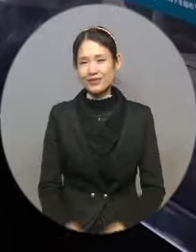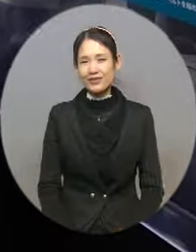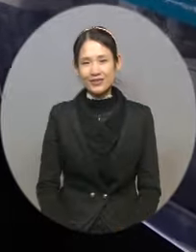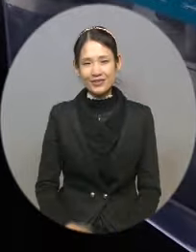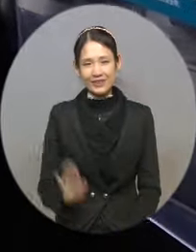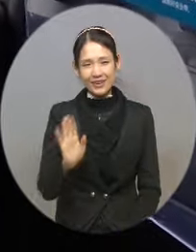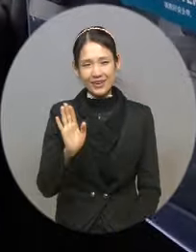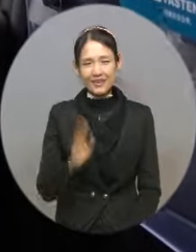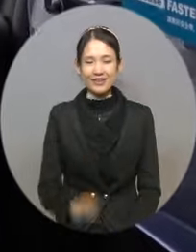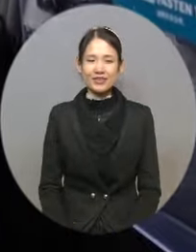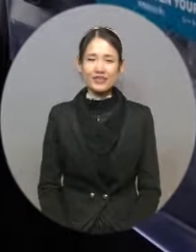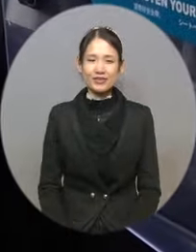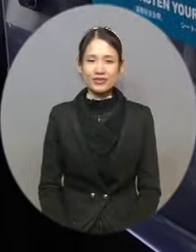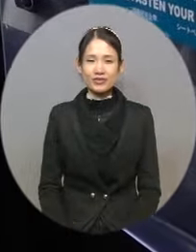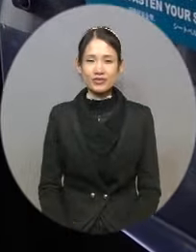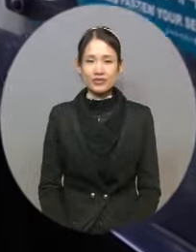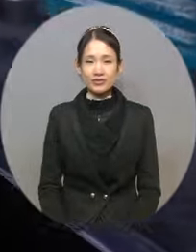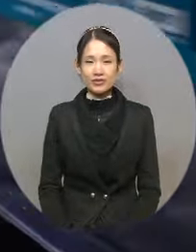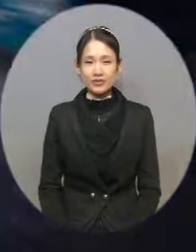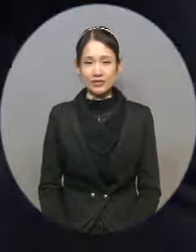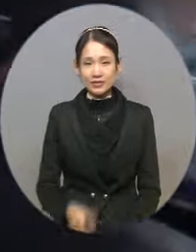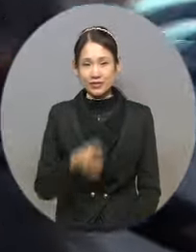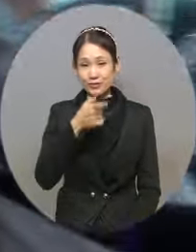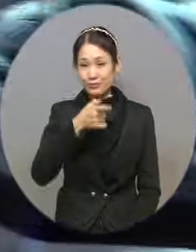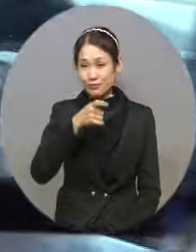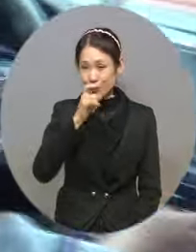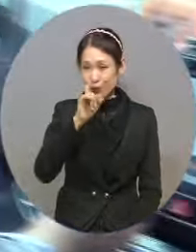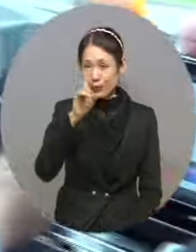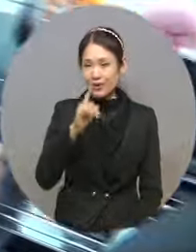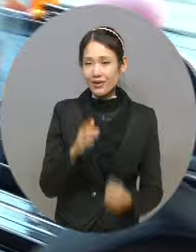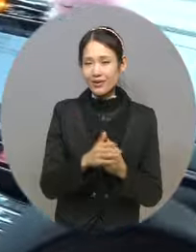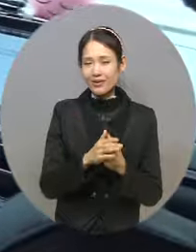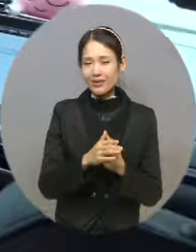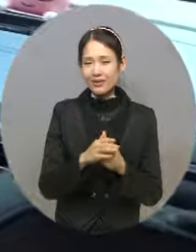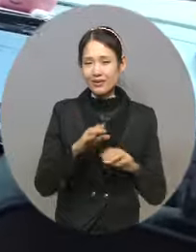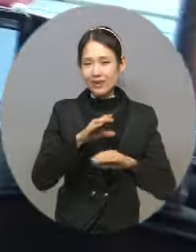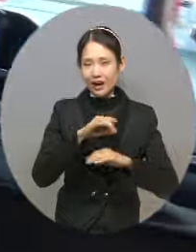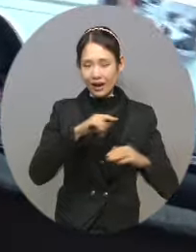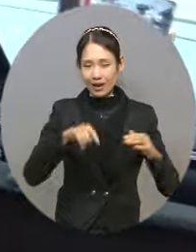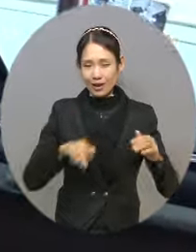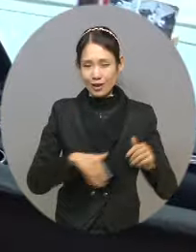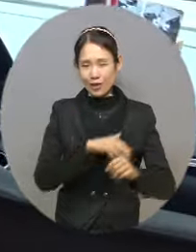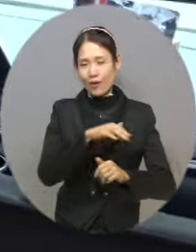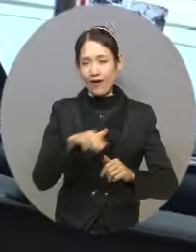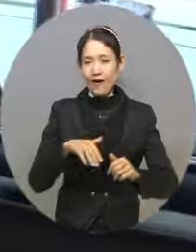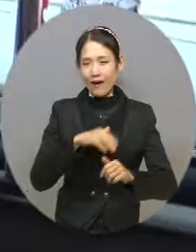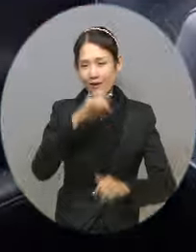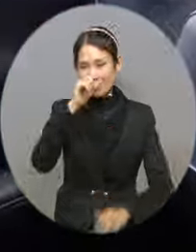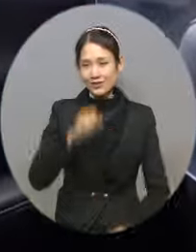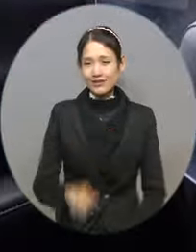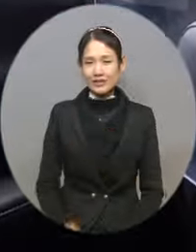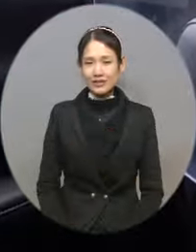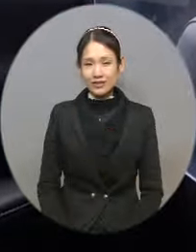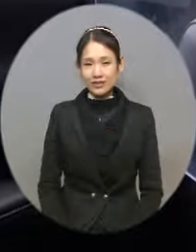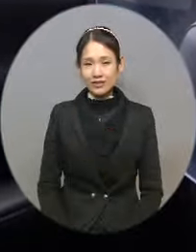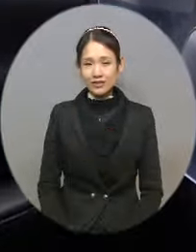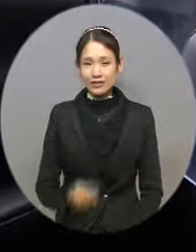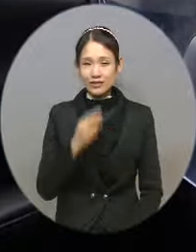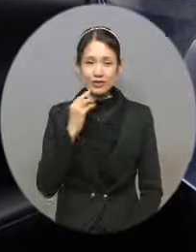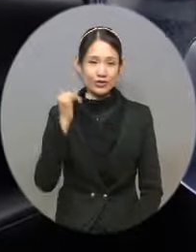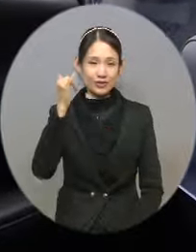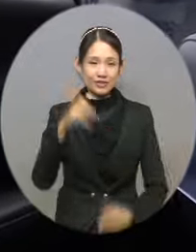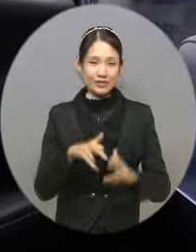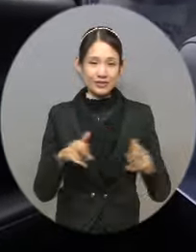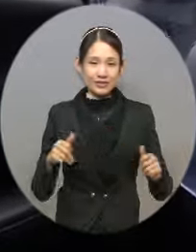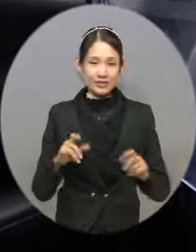얼마씩은요. 음료 하나에 차 안이 금방 화기애애해집니다. 서울콜 워낙